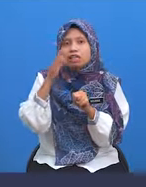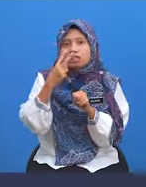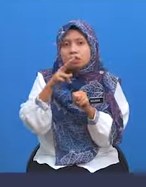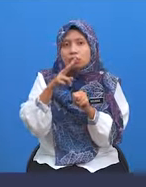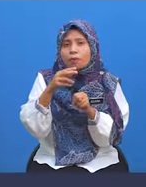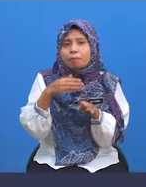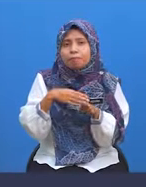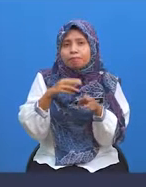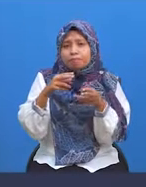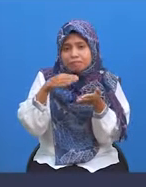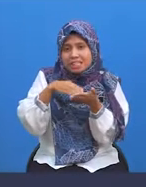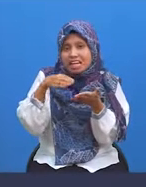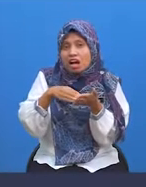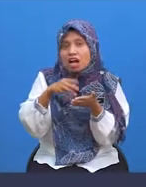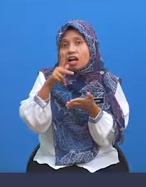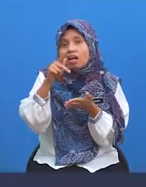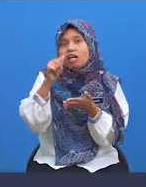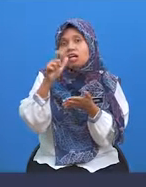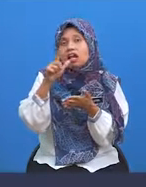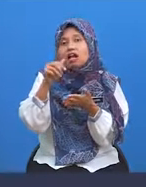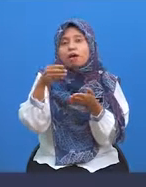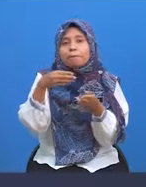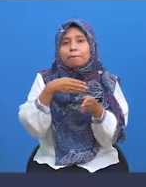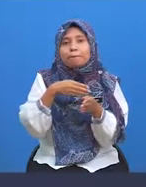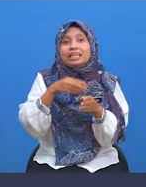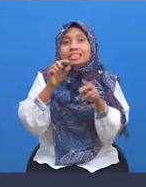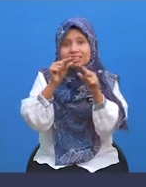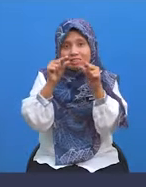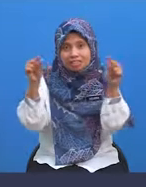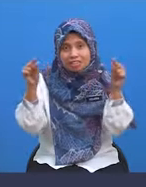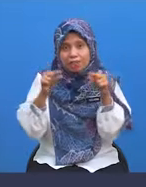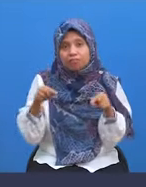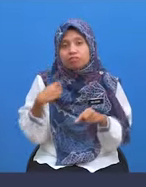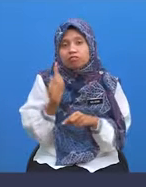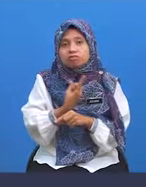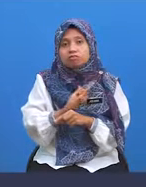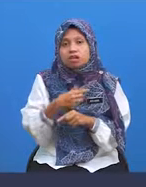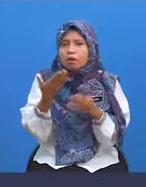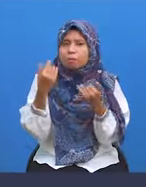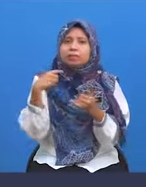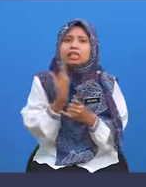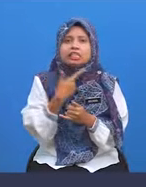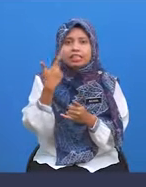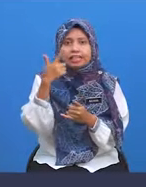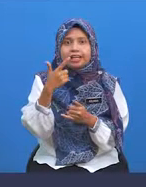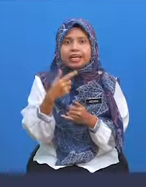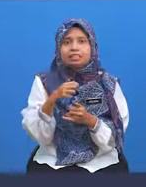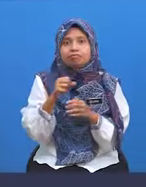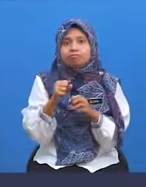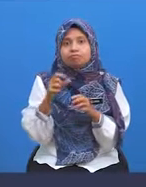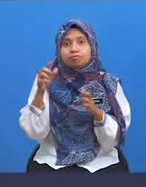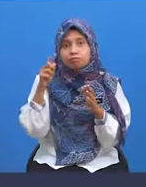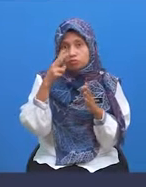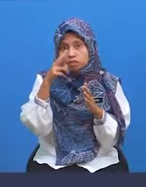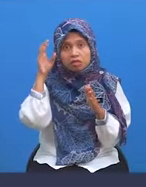skrin. Pastikan kita lukis graf yang betul, iaitu graf bagi fungsi sin theta.